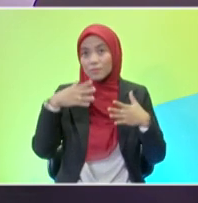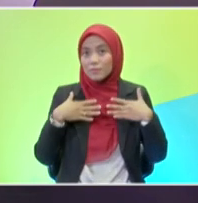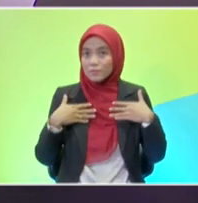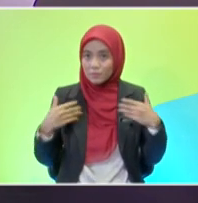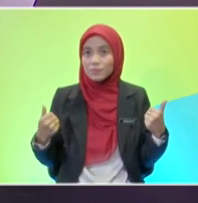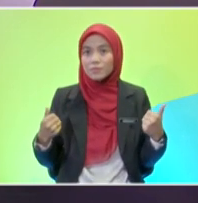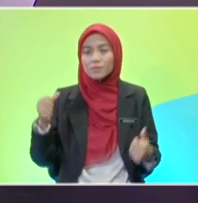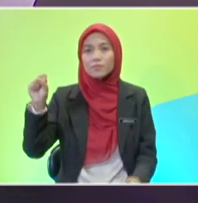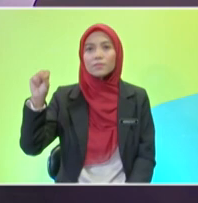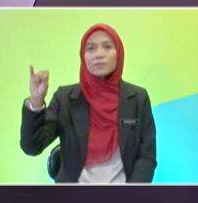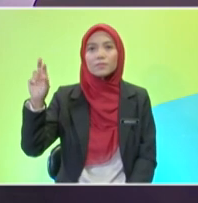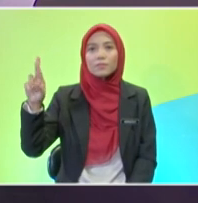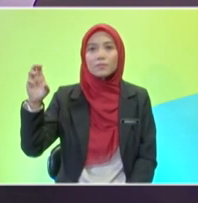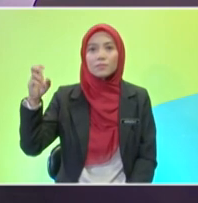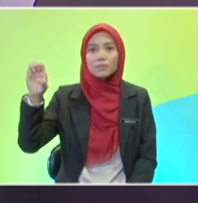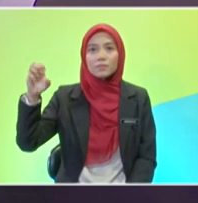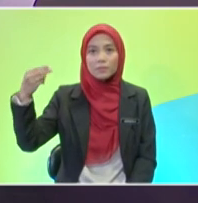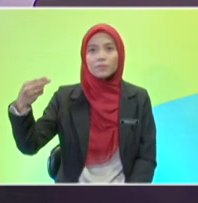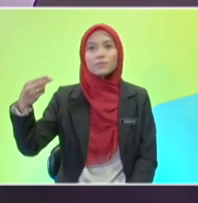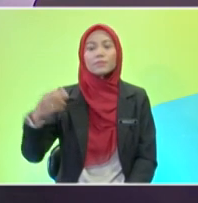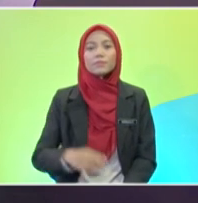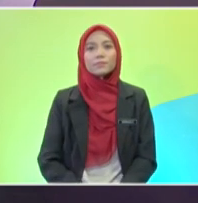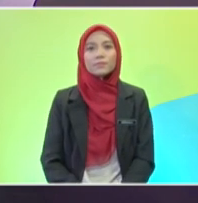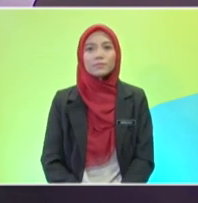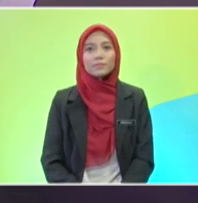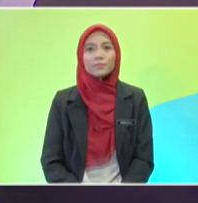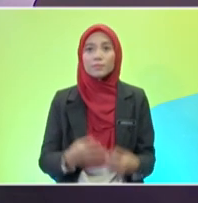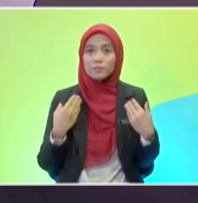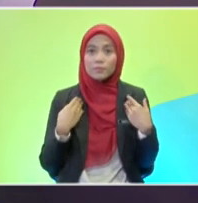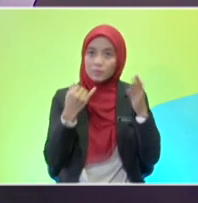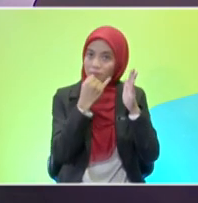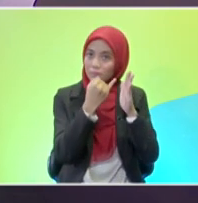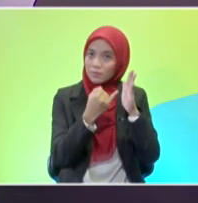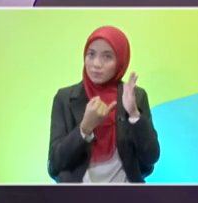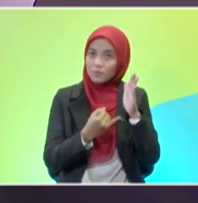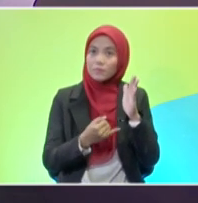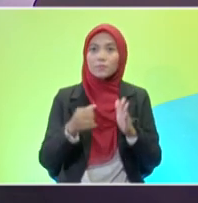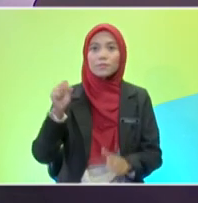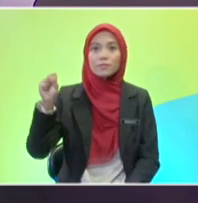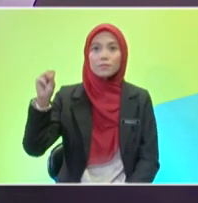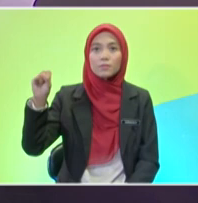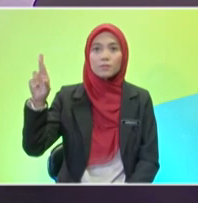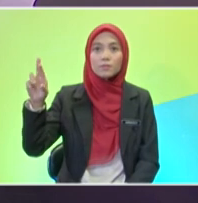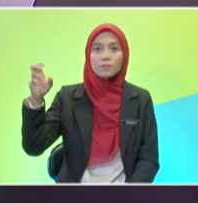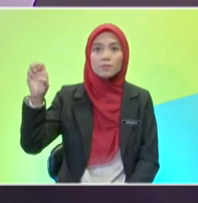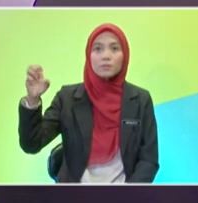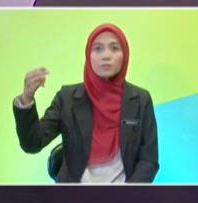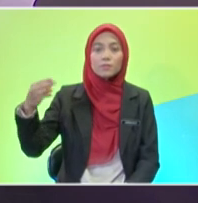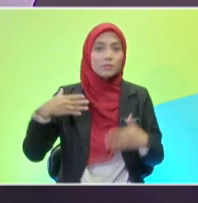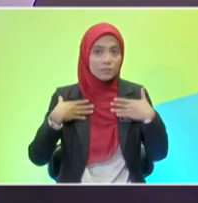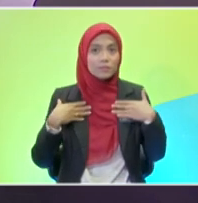ukiran kayunya dia kadang-kadang pengungkit itu sendiri mengambil motif tersebut berdasarkan khasiat contohnya